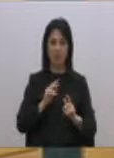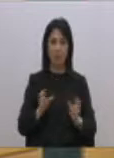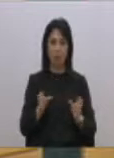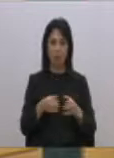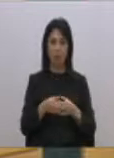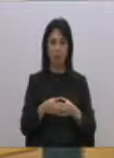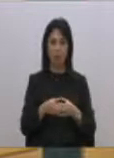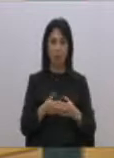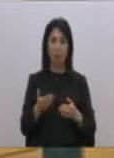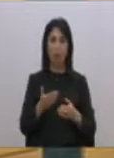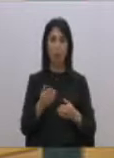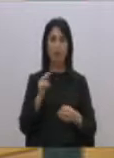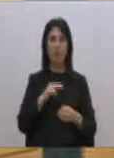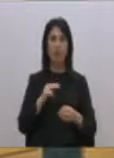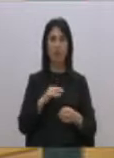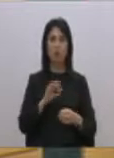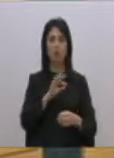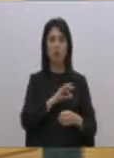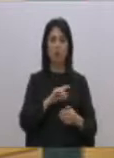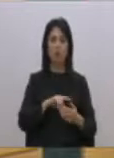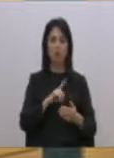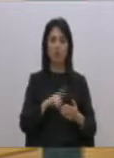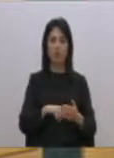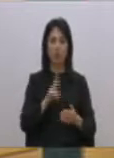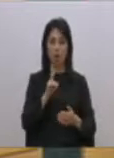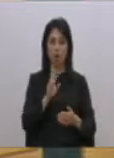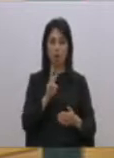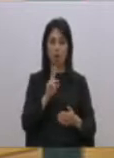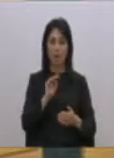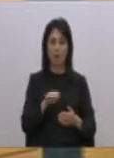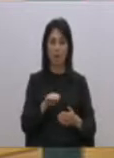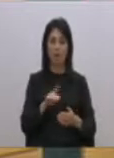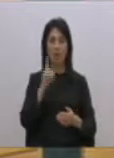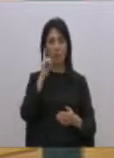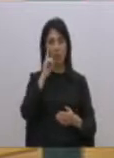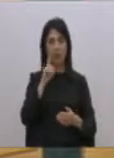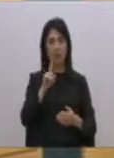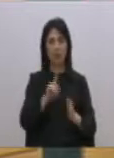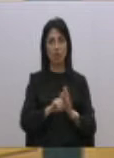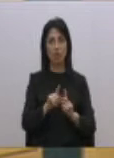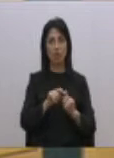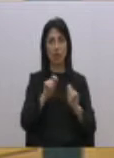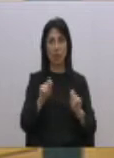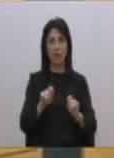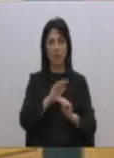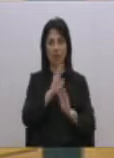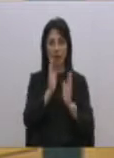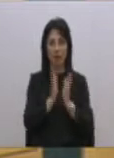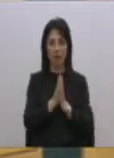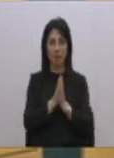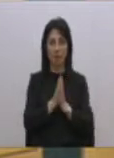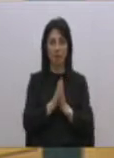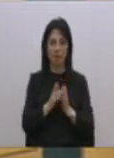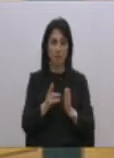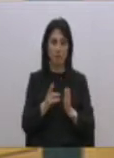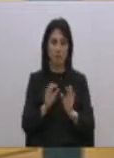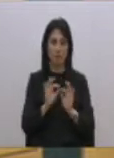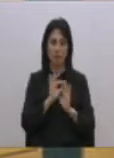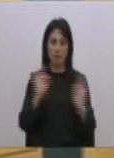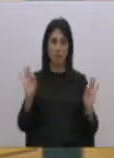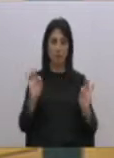ჯგუფმა, რომელზეც იმუშავა იურიდიულ საკითხთა კომიტეტმა, და ფიქრობ, რომ შექმნა აბსოლუტურად უნაკლო